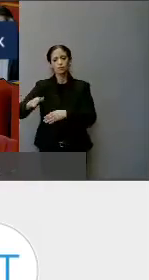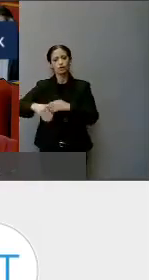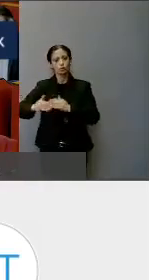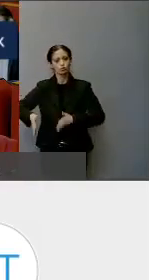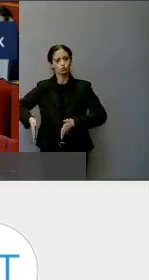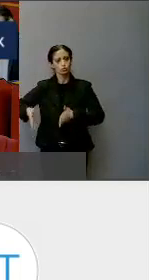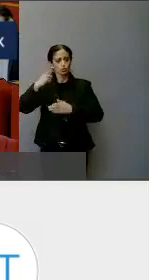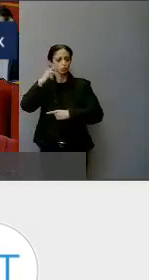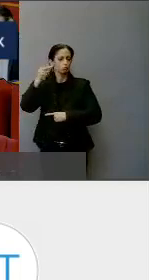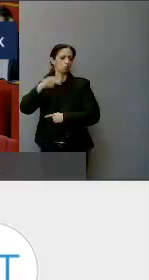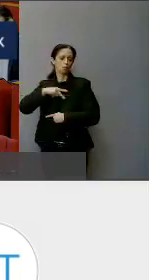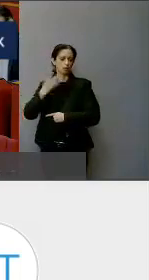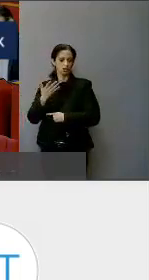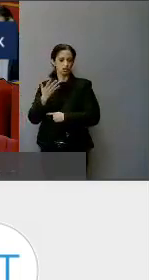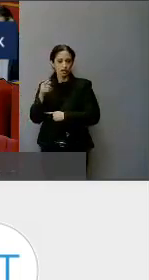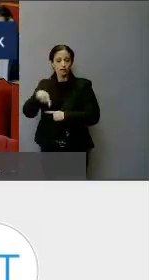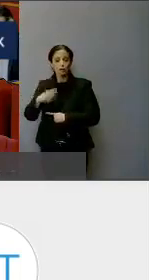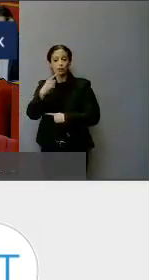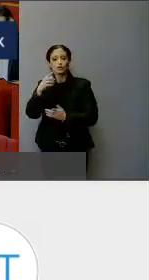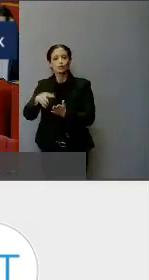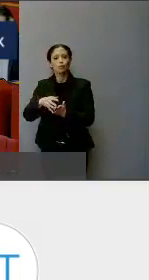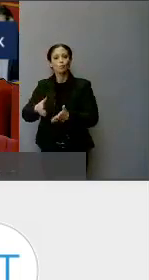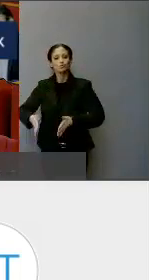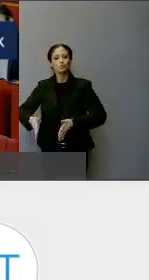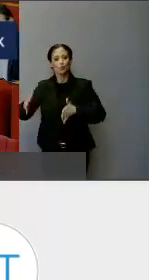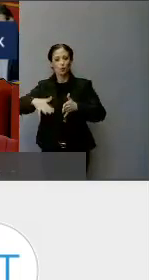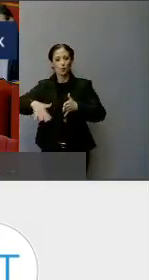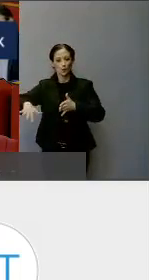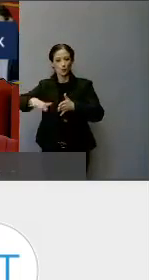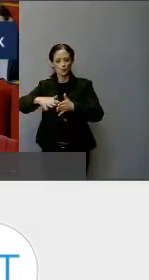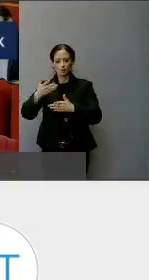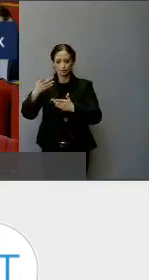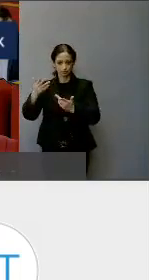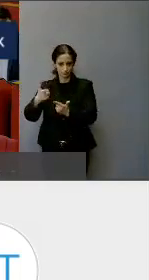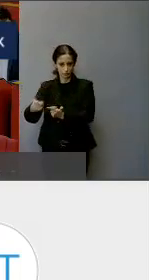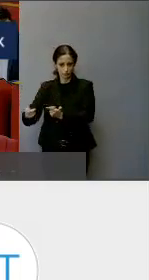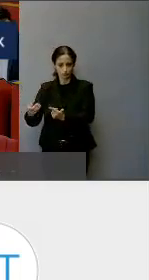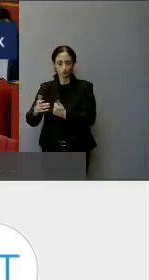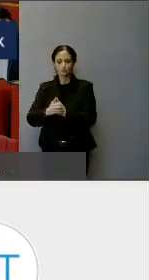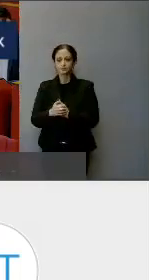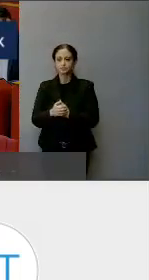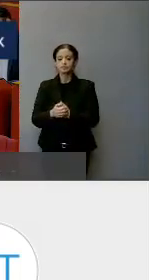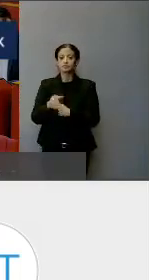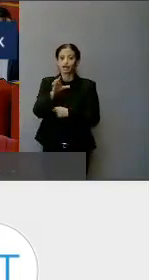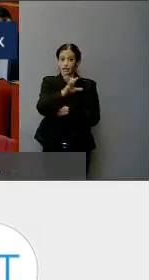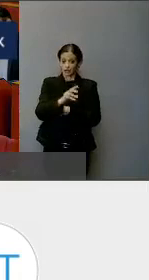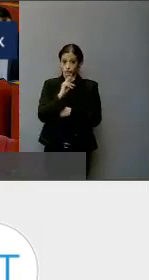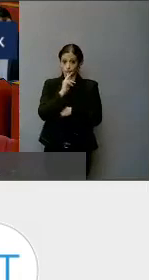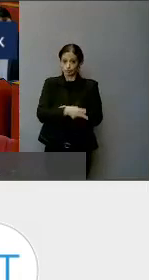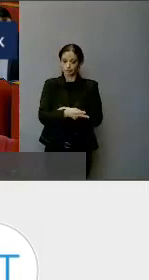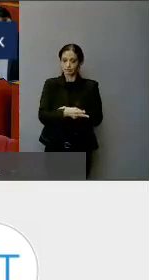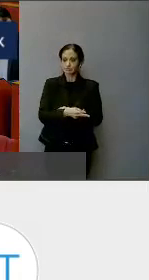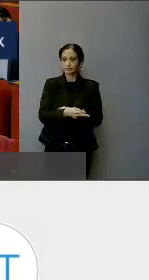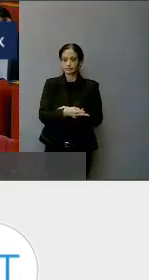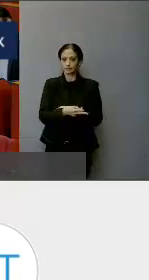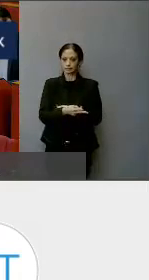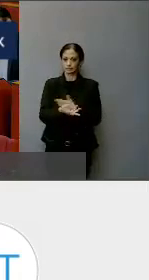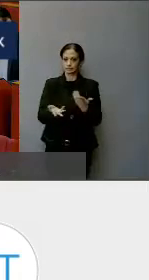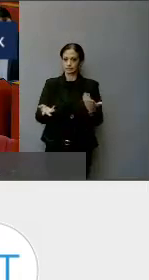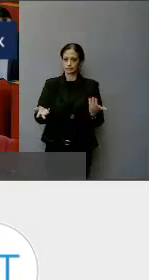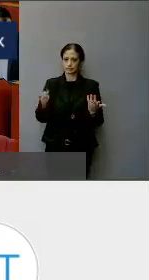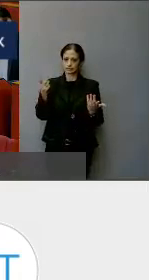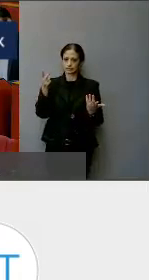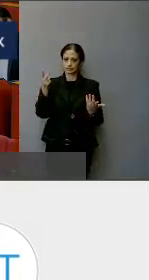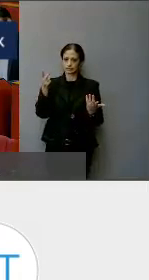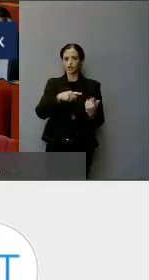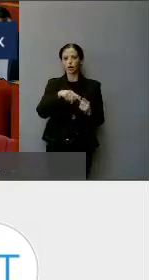quindi non ci sarebbe stato con il consumo di suolo che invece adesso c'è in più sempre la regione dice guardate ragazzi non fate i furbetti